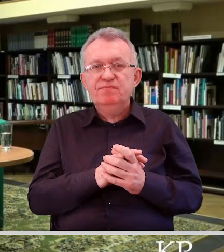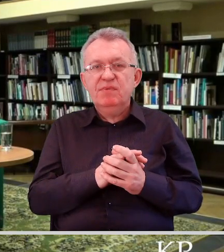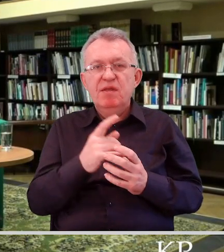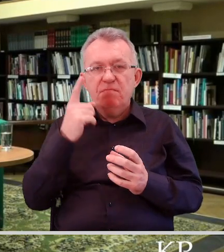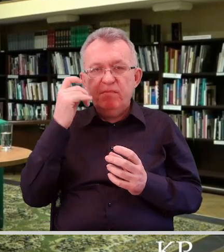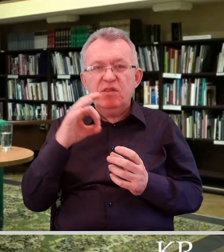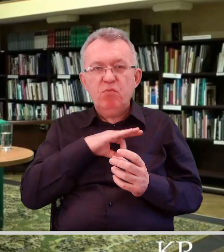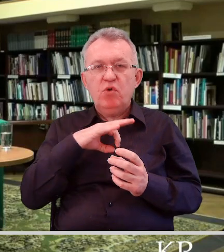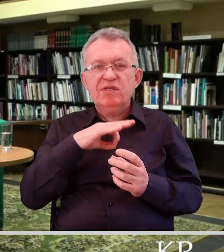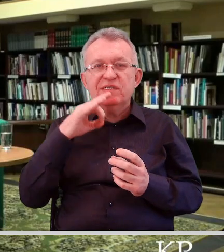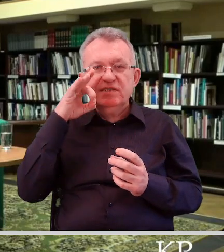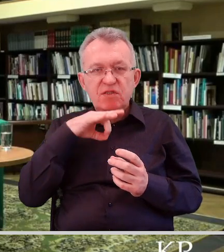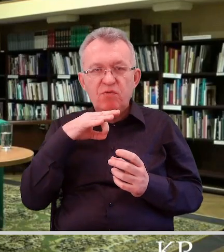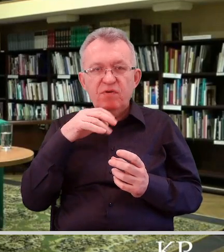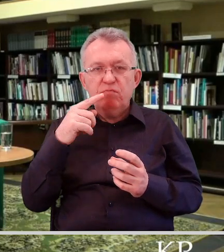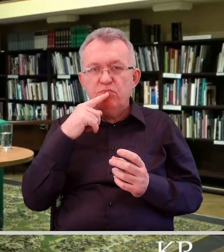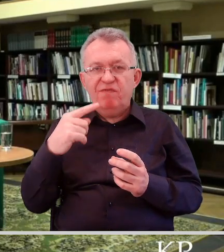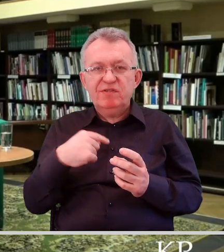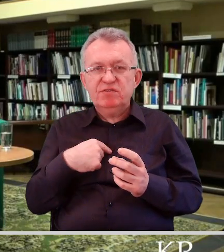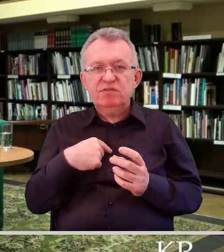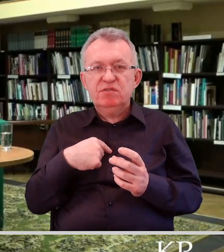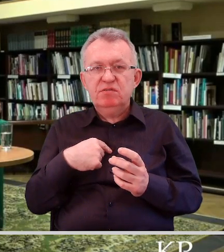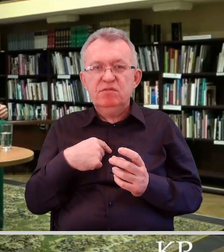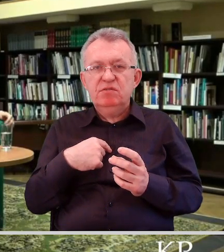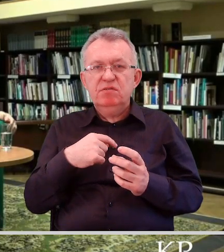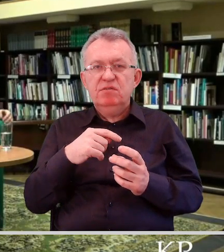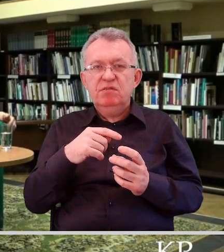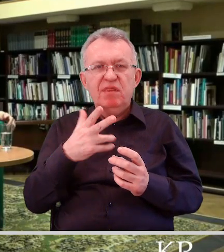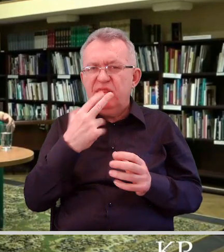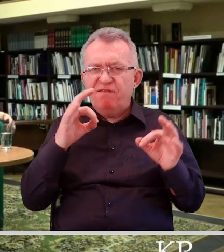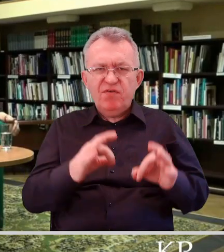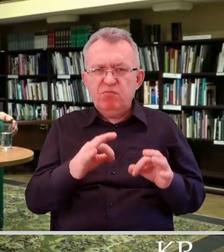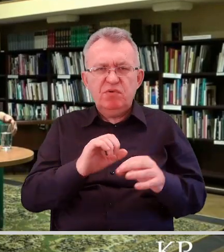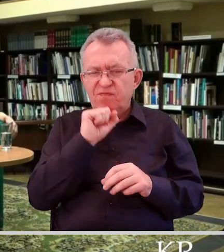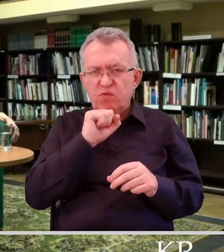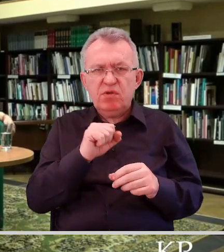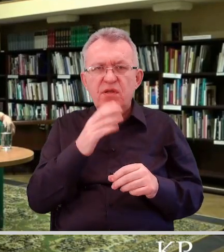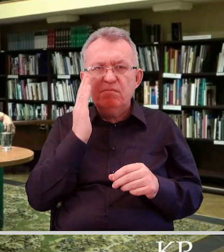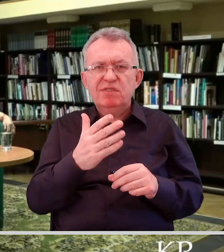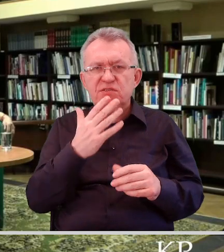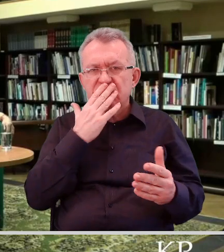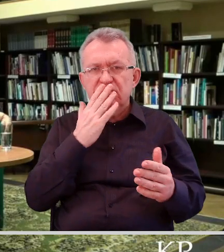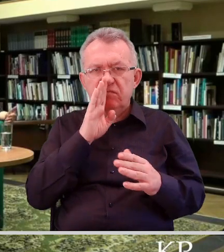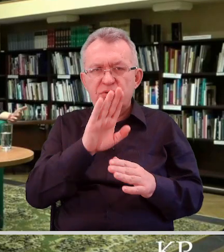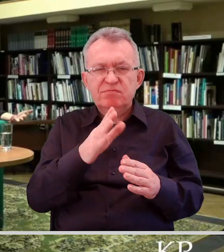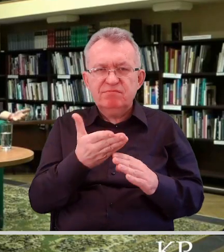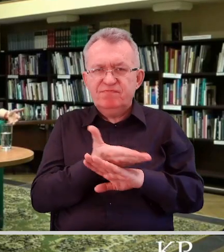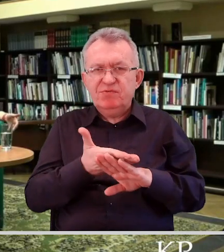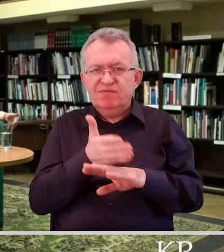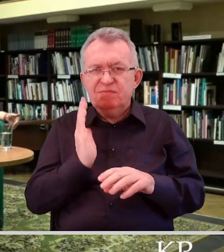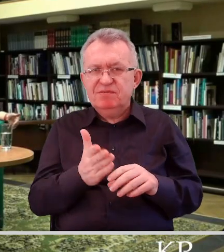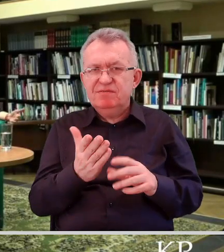pamiętam, że moi synowie powiedzieli, że broń Boże, po prostu nie farbuj się, broń Boże, bo będziesz wtedy udawała. Także tu jest